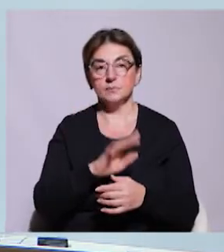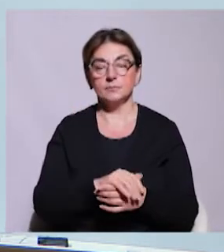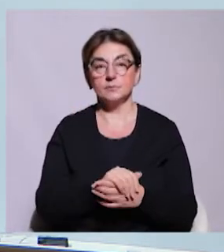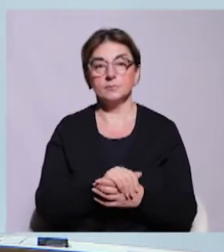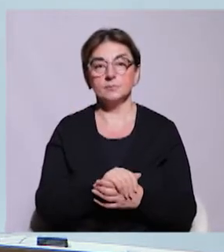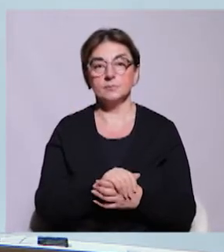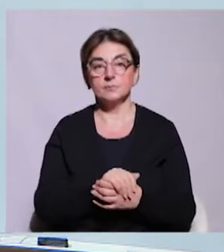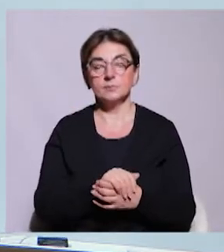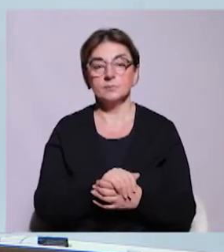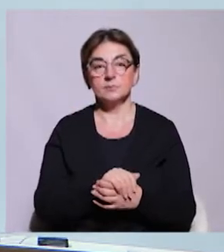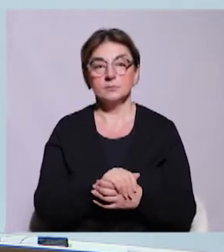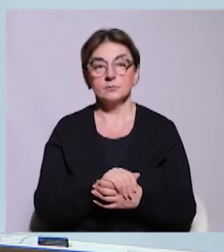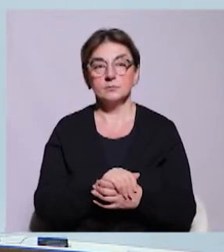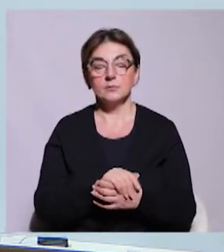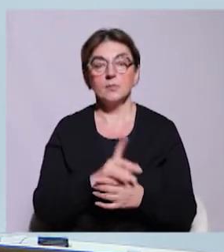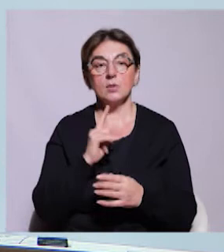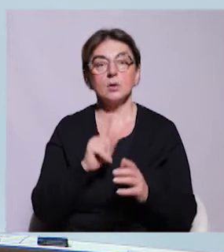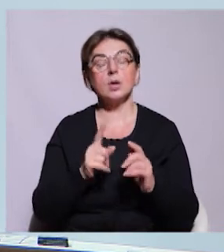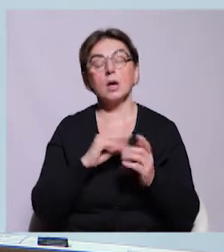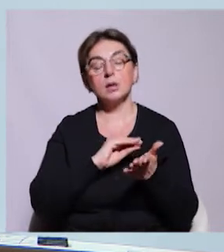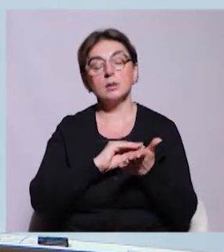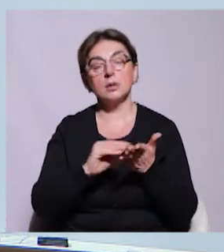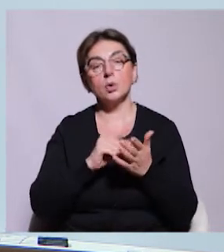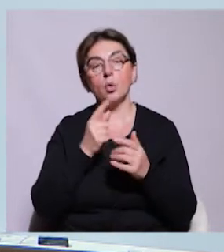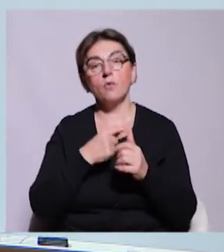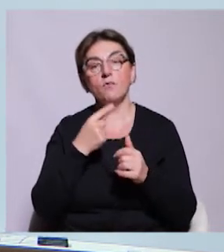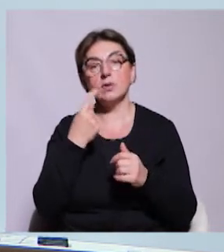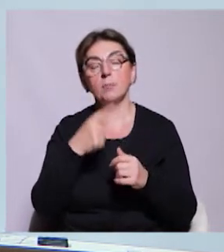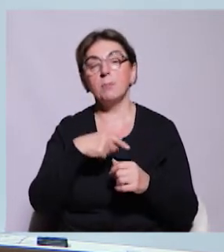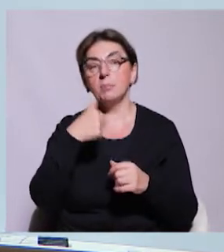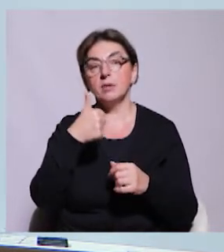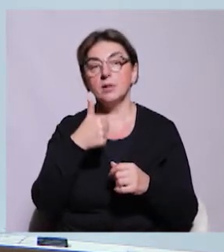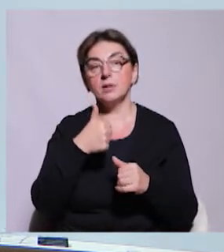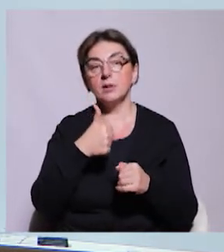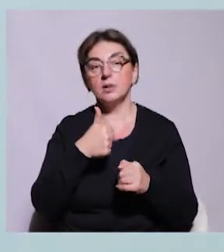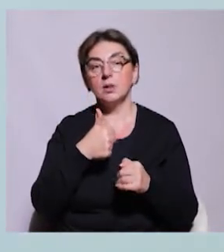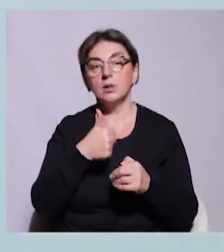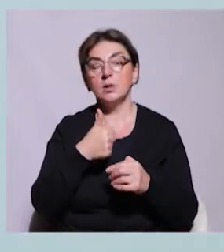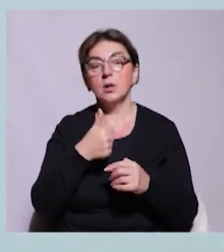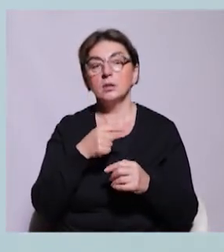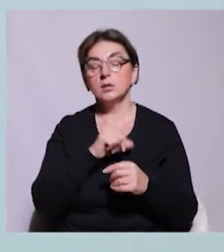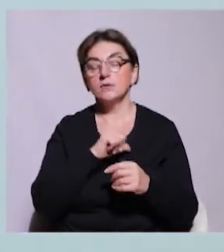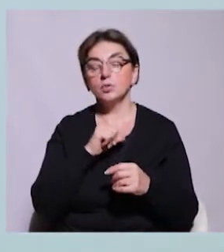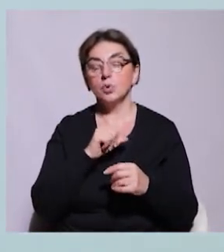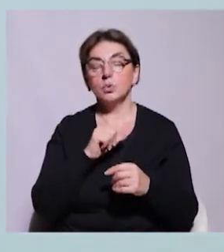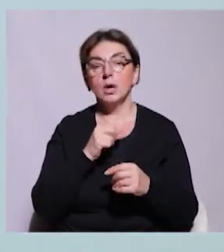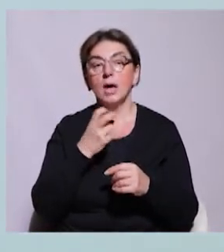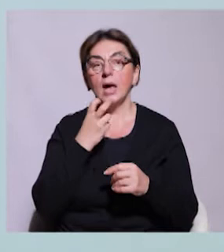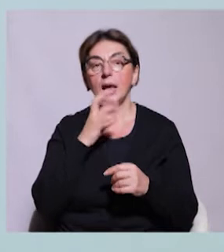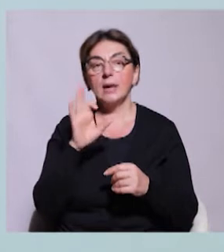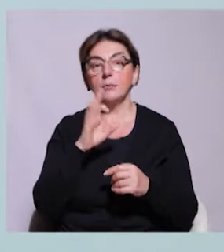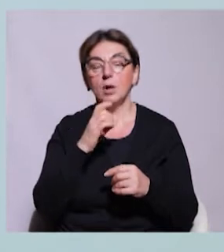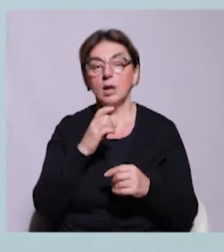დავაწერთ მას 4-ს. და დასახელების დროს ვიქცევით შემდეგნაირად. ვასახელებთ მას პირველი, ანუ